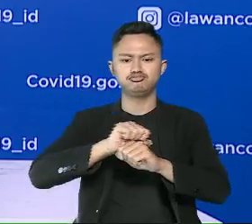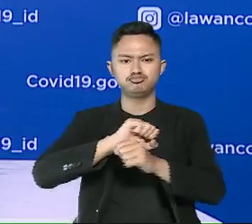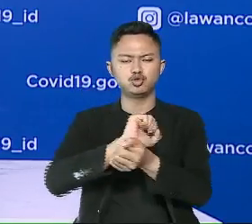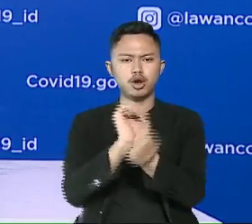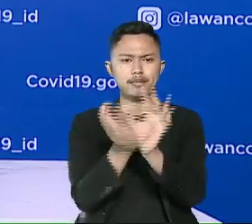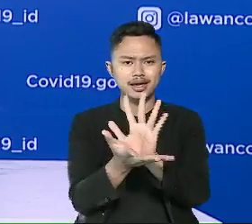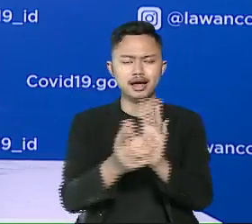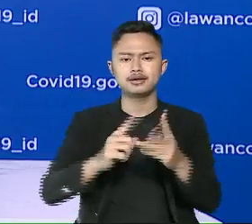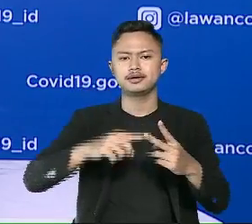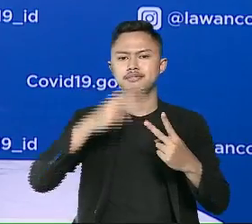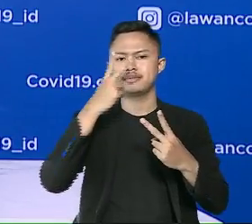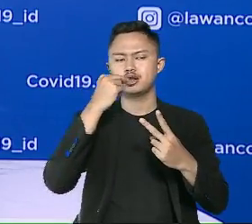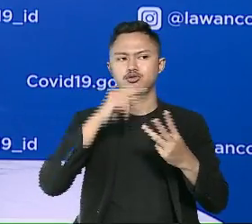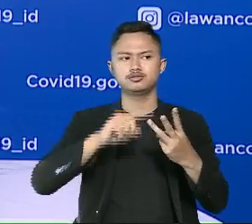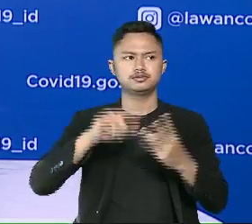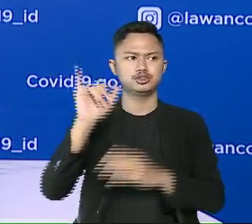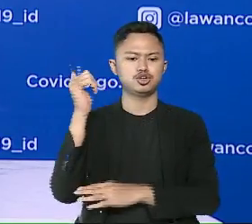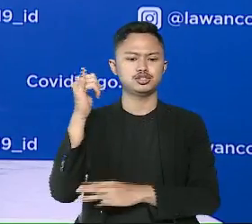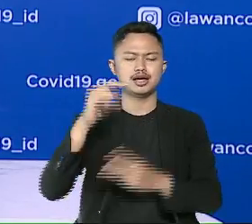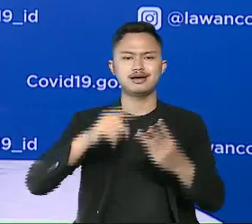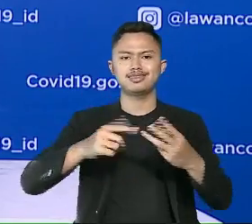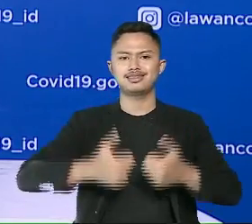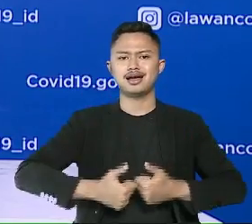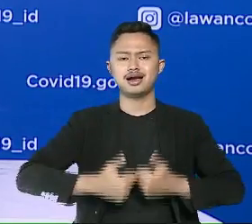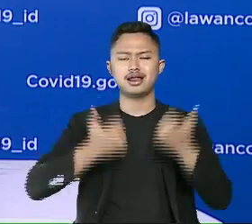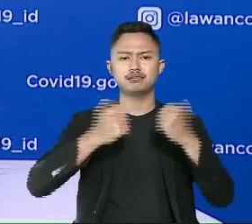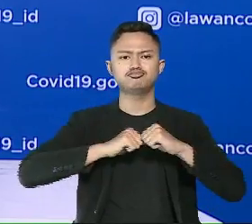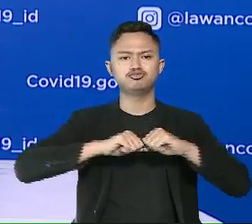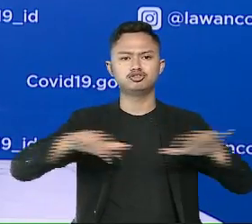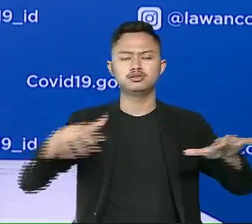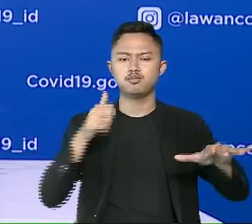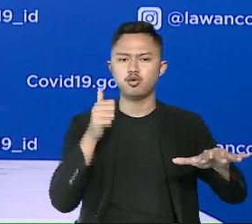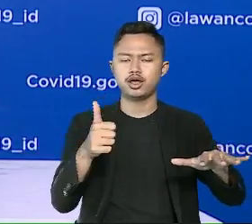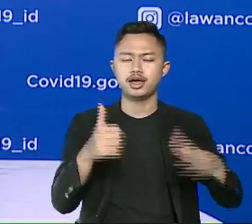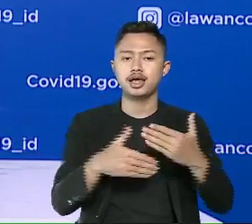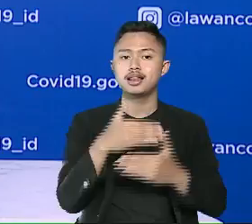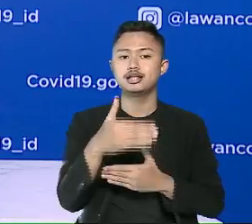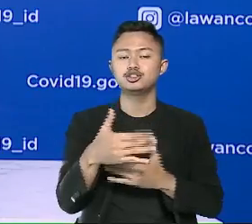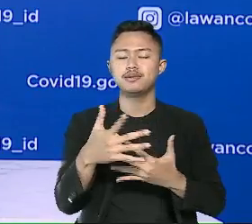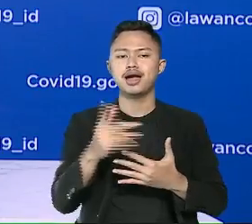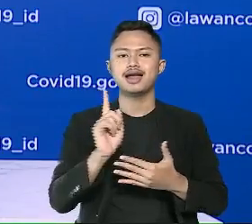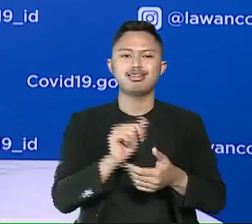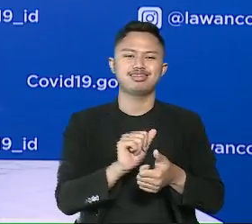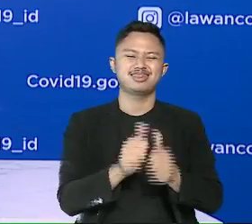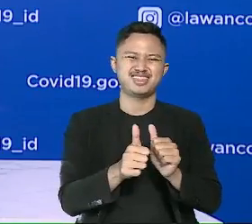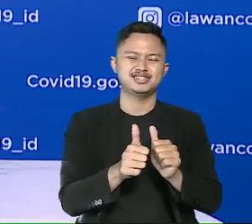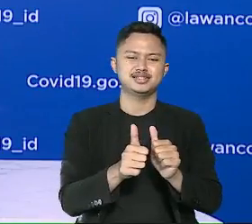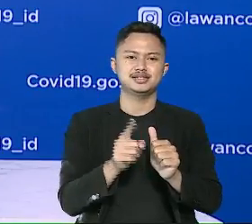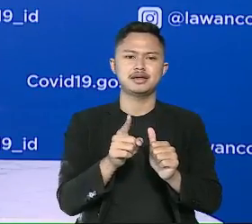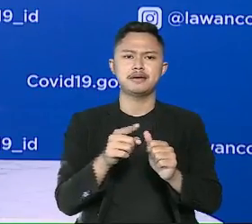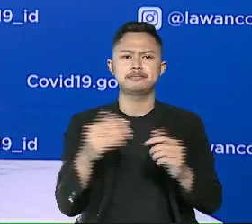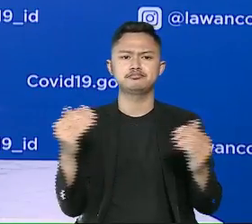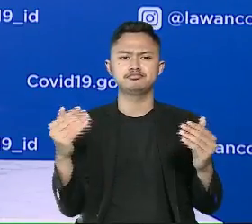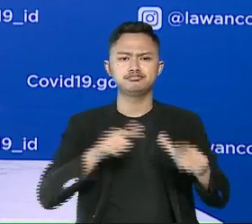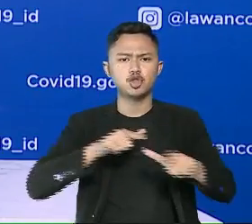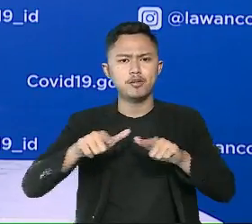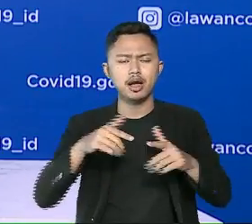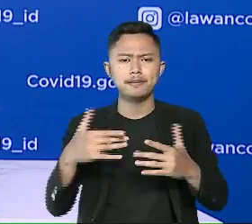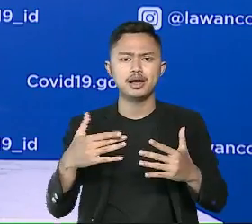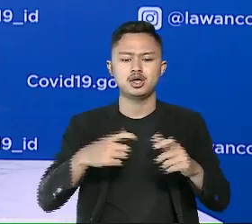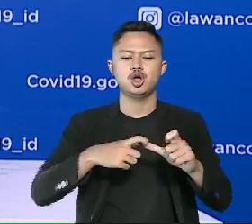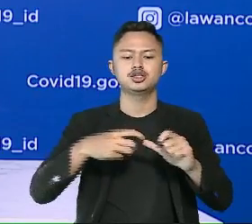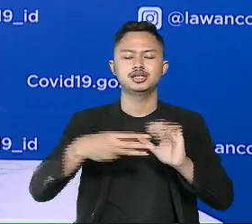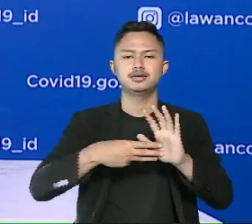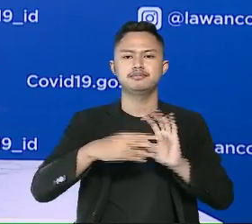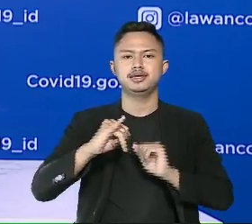Bandung, Yogyakarta, dan Tangerang. Selain itu, dilakukan juga uji coba pertandingan semifinal